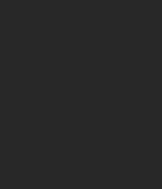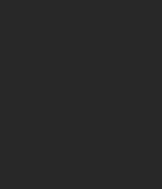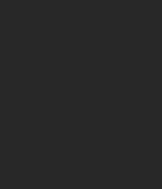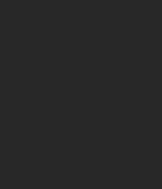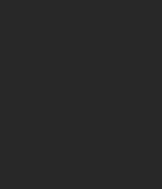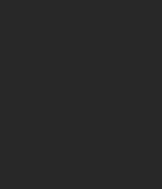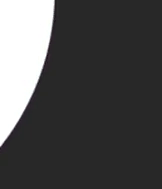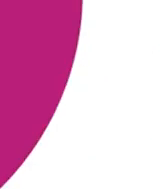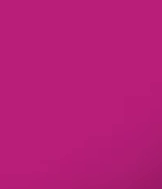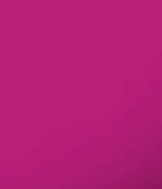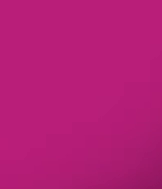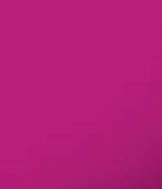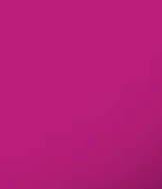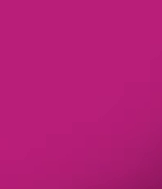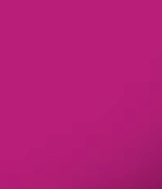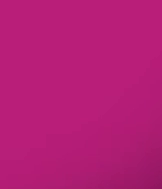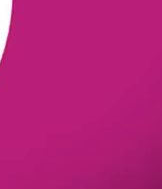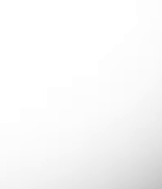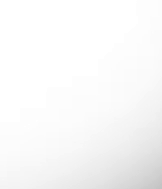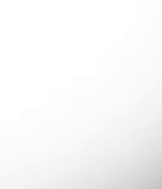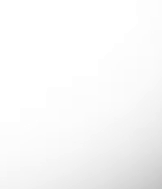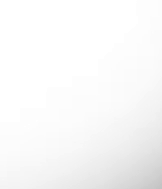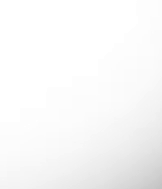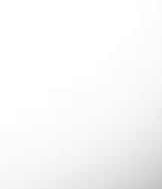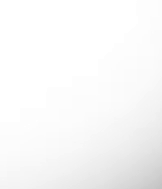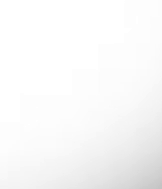Re! Viss ēters ir te!